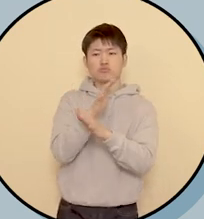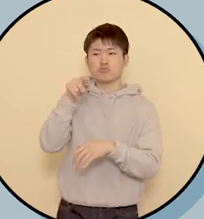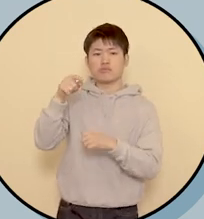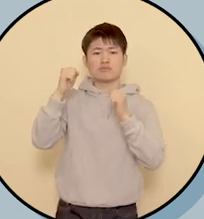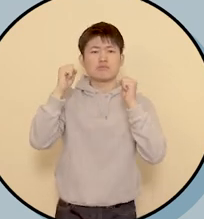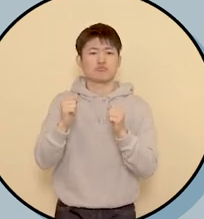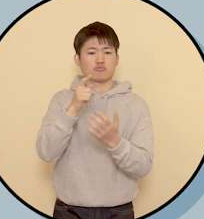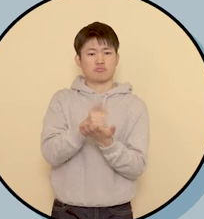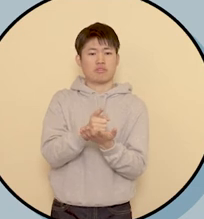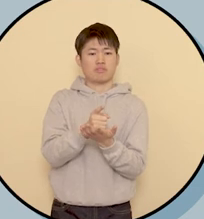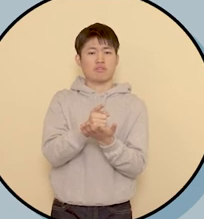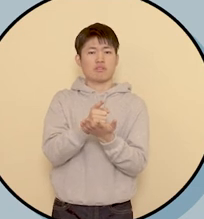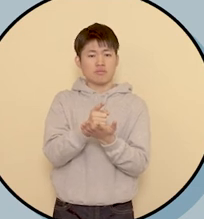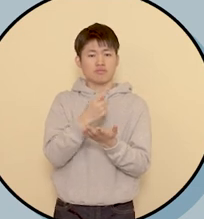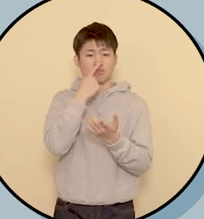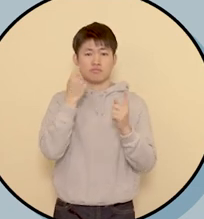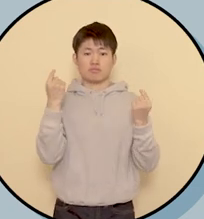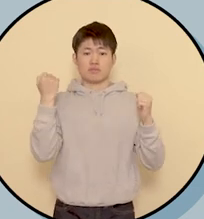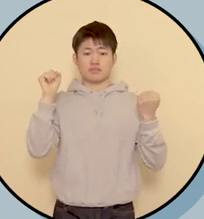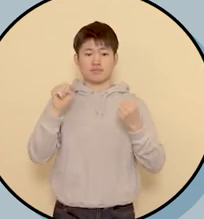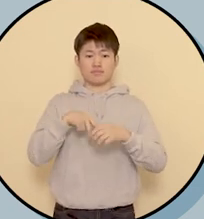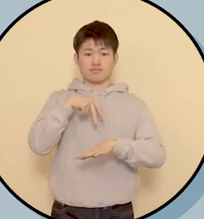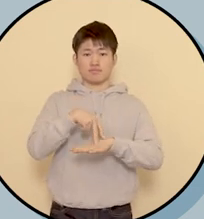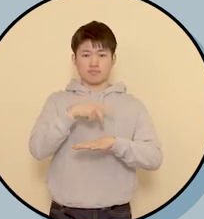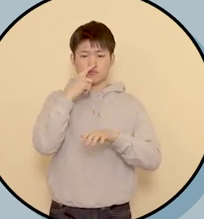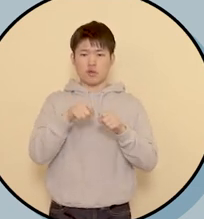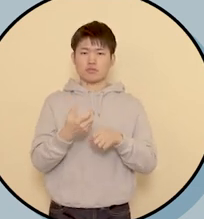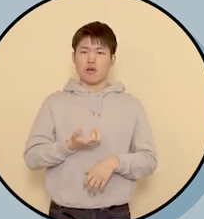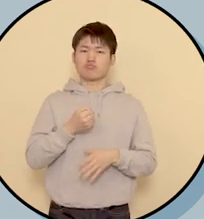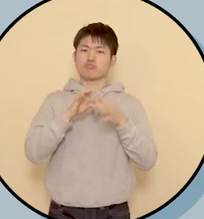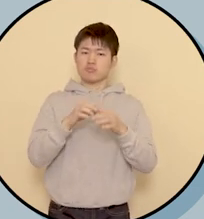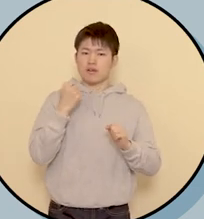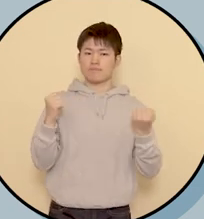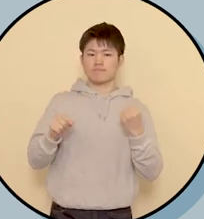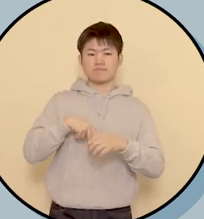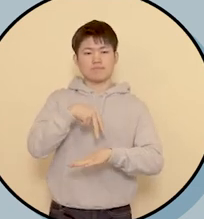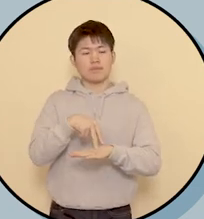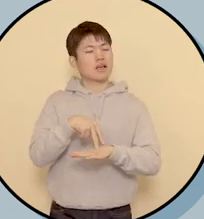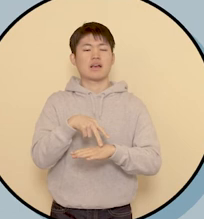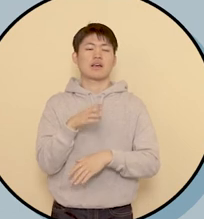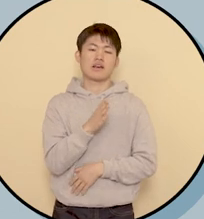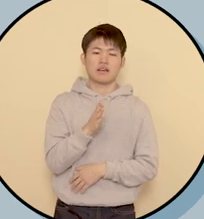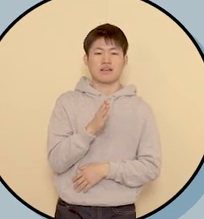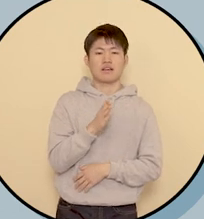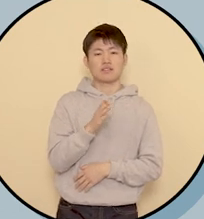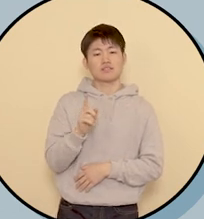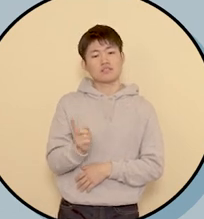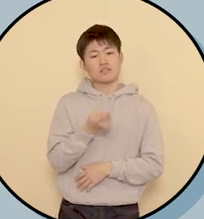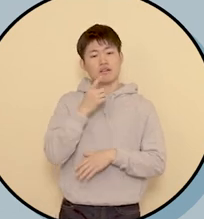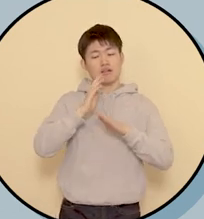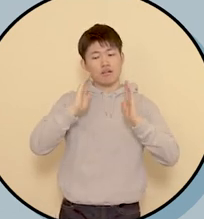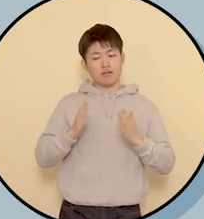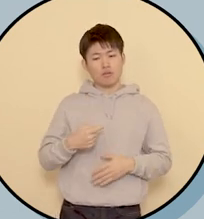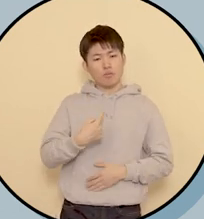って、思うので、僕なんかも舞台に立ってて、僕の障害のある体を何か理由付けでそこに